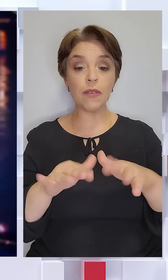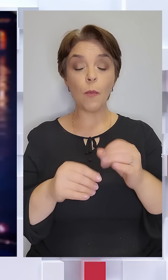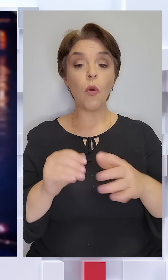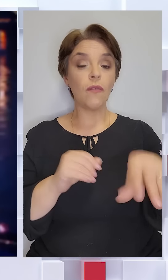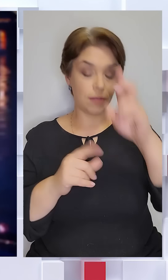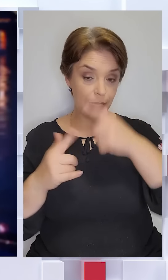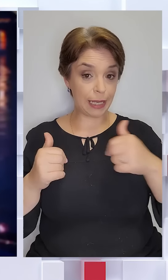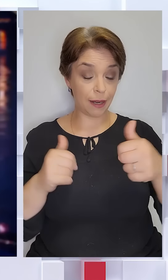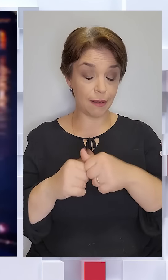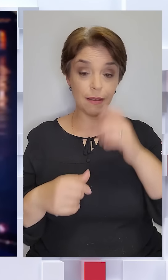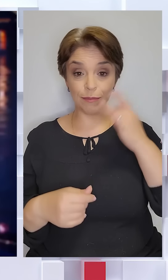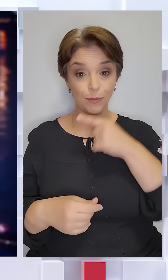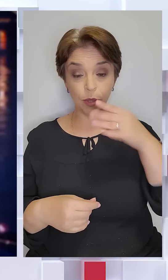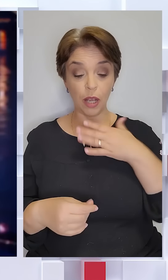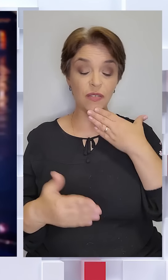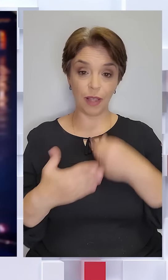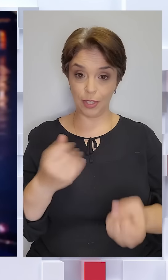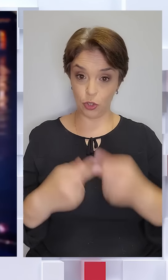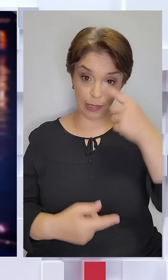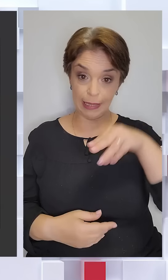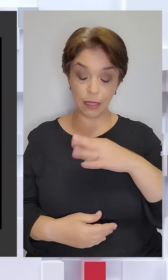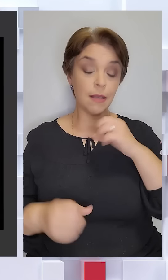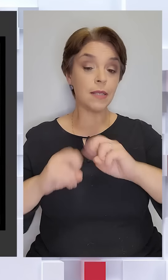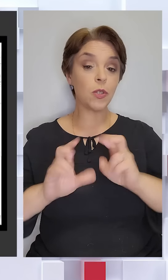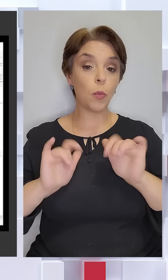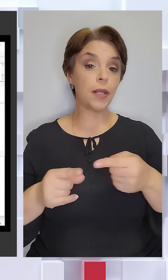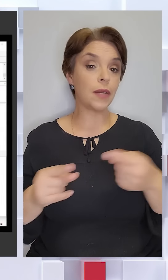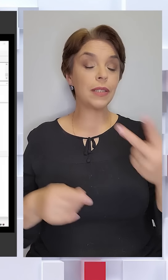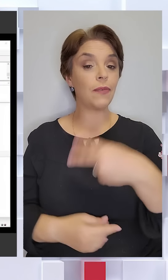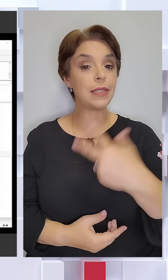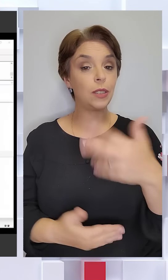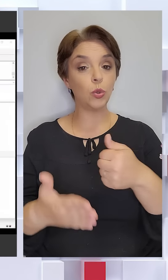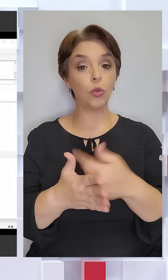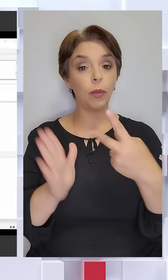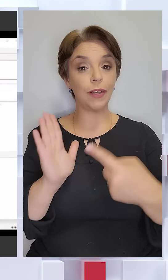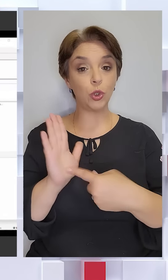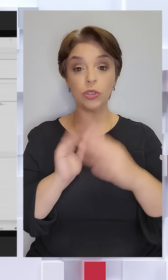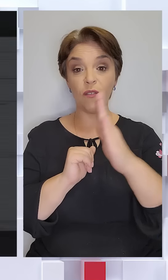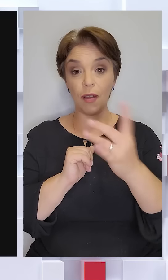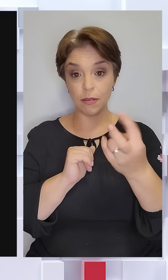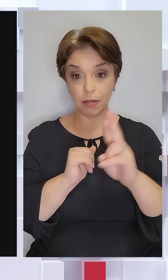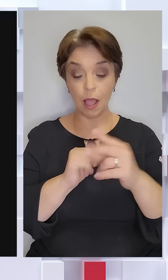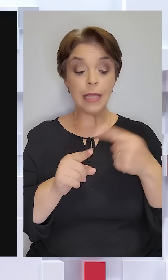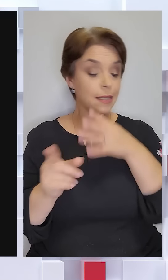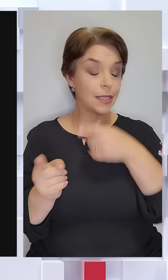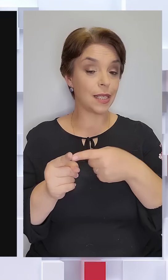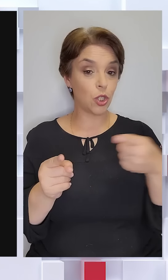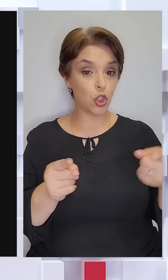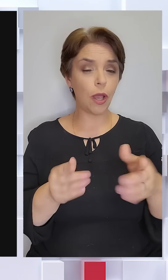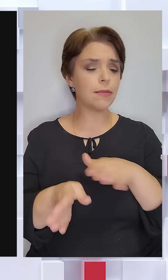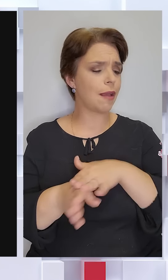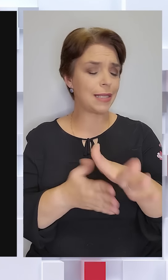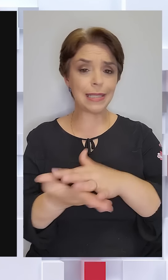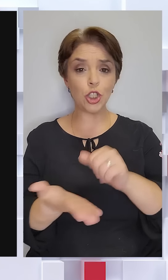всій країні-агресорці, повідомляють власні джерела ТСН. Спецоперація тривала з 23 по 26 вересня. За цей час